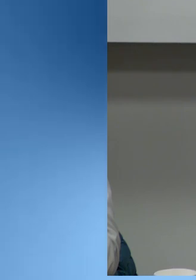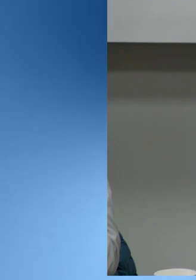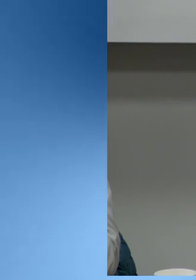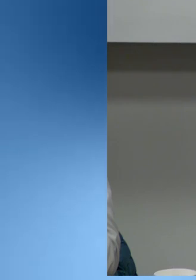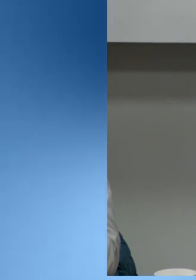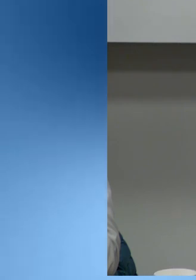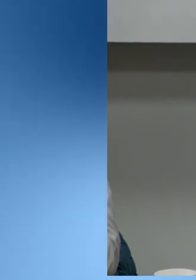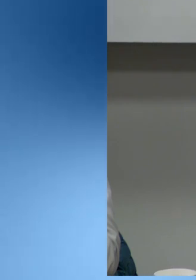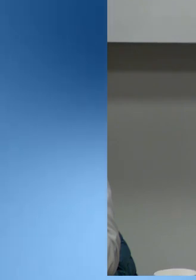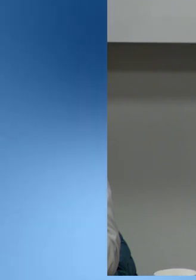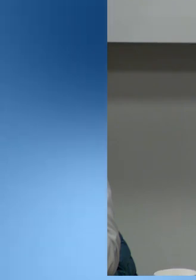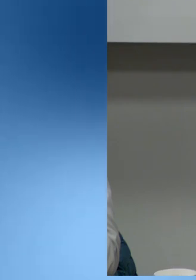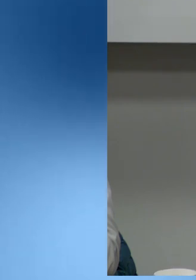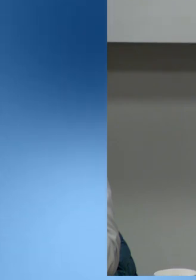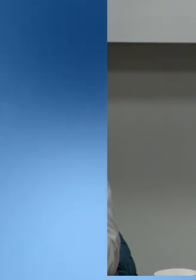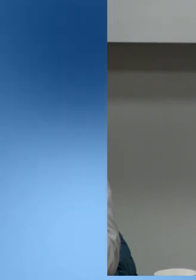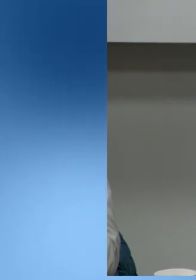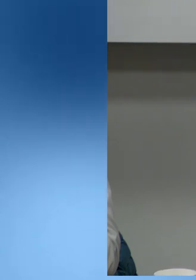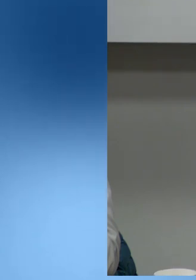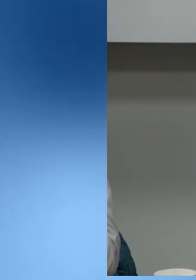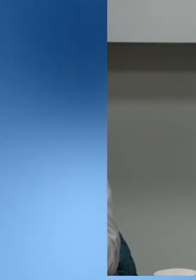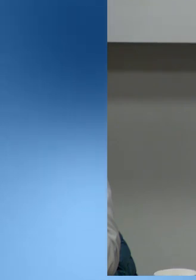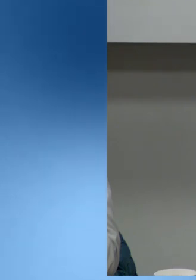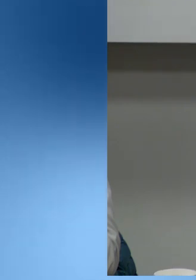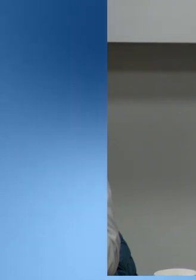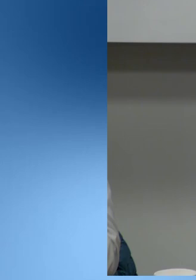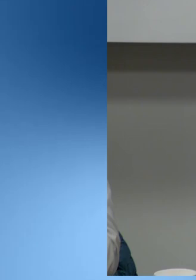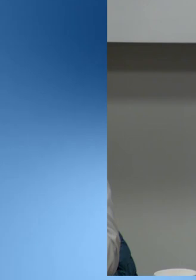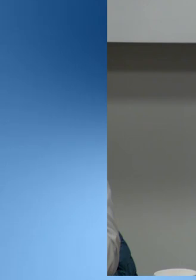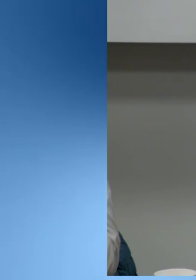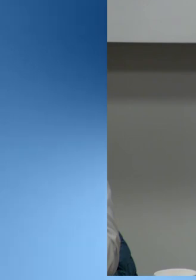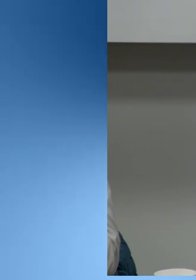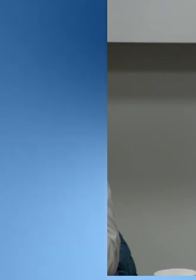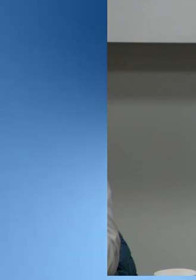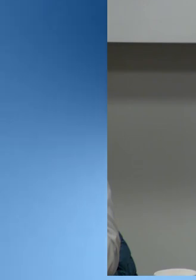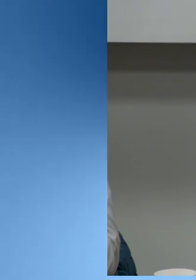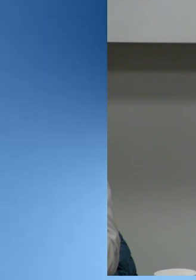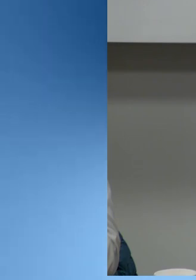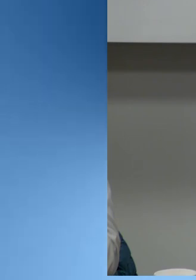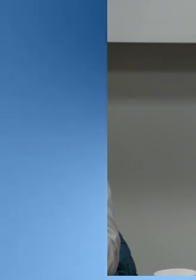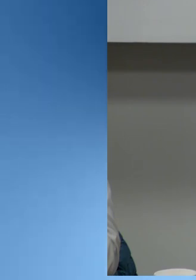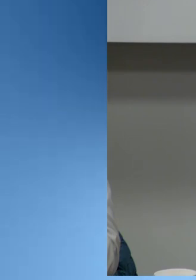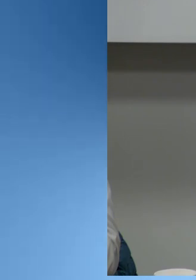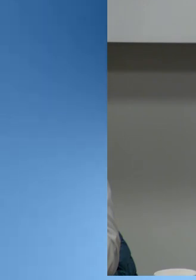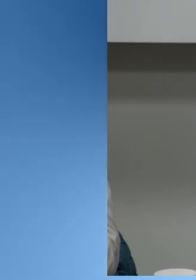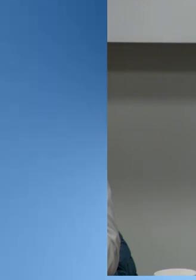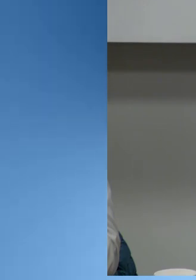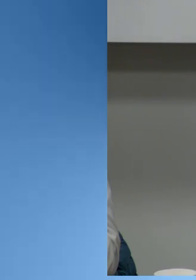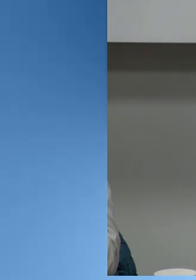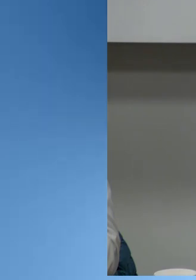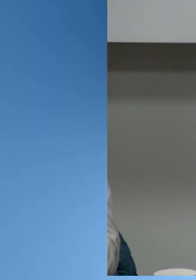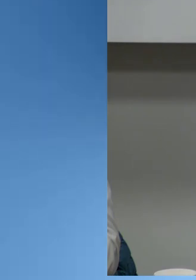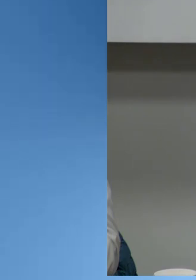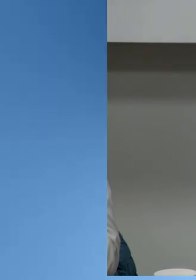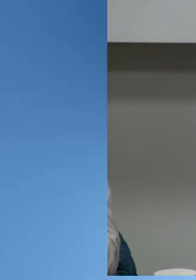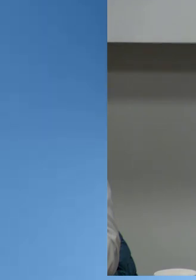non vous ne pouvez pas intervenir dans ce conseil non non mais il ne peut pas c'est moi qui président de séance et il ne peut pas intervenir monsieur la séance est suspensue non